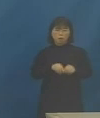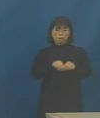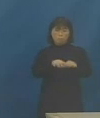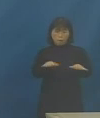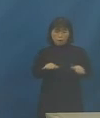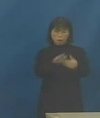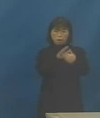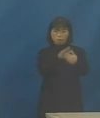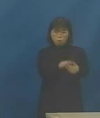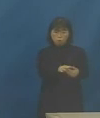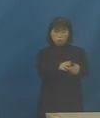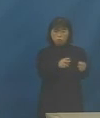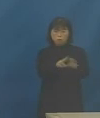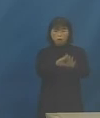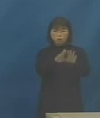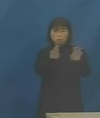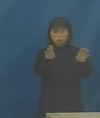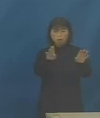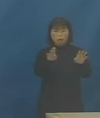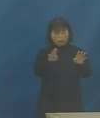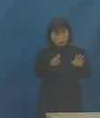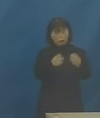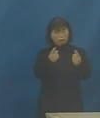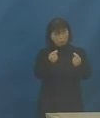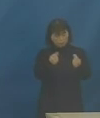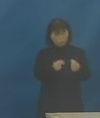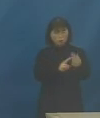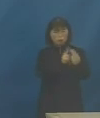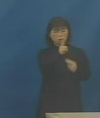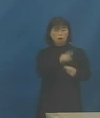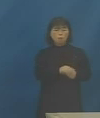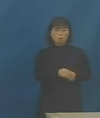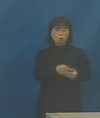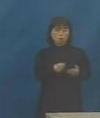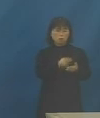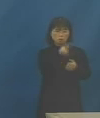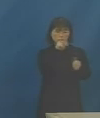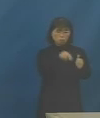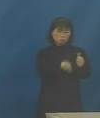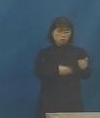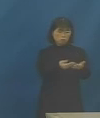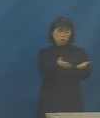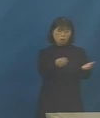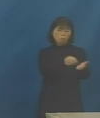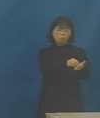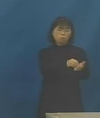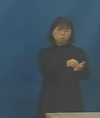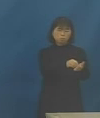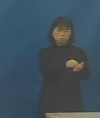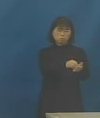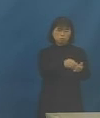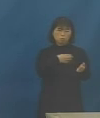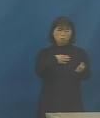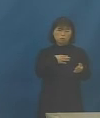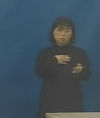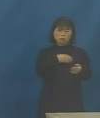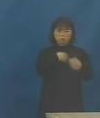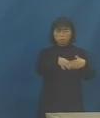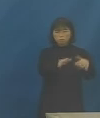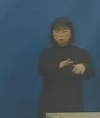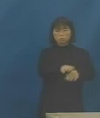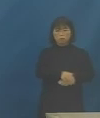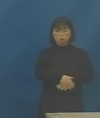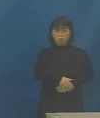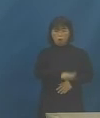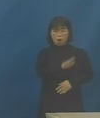充填装置が始まったら案の定大きなはでもう認証って辞めたってとが出てきてですねそれ聖太ではあの考え